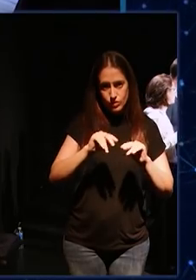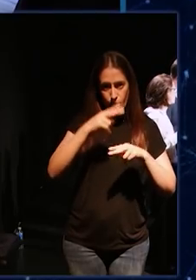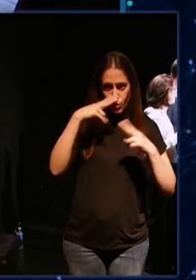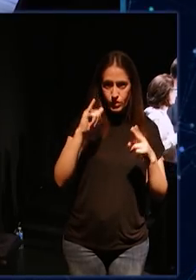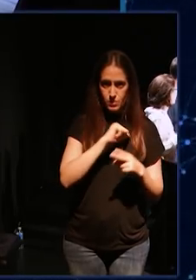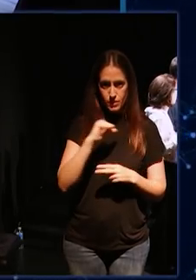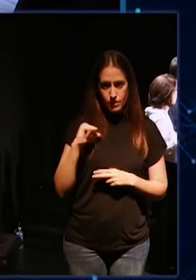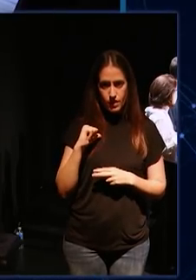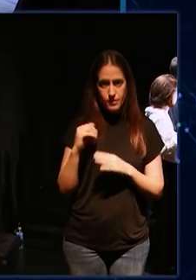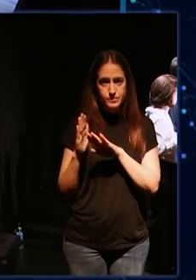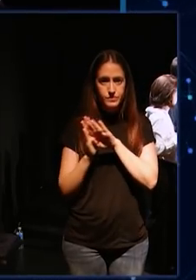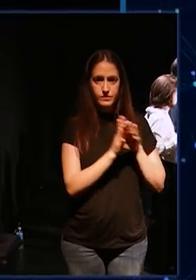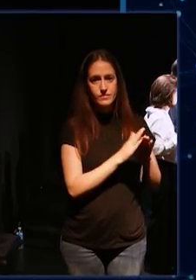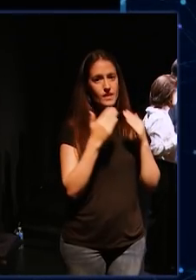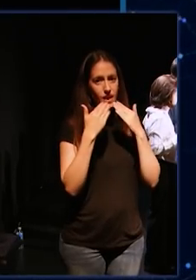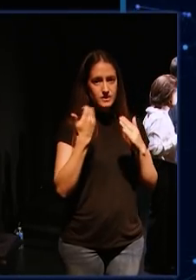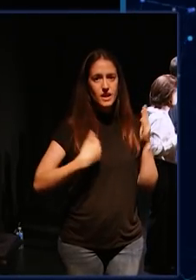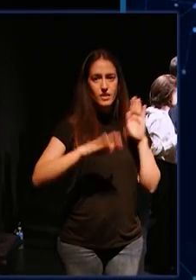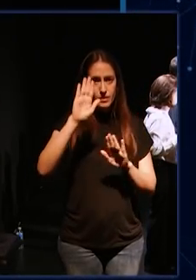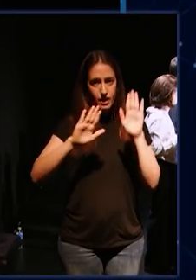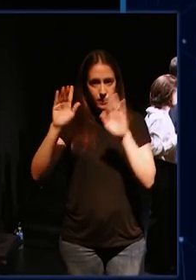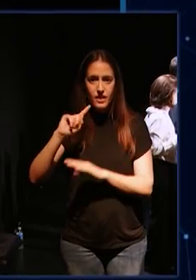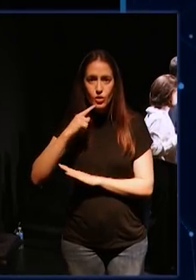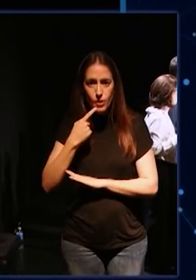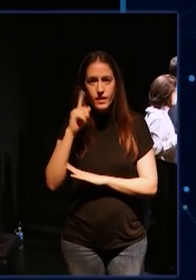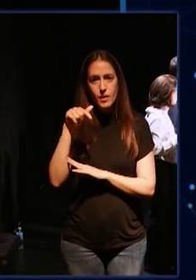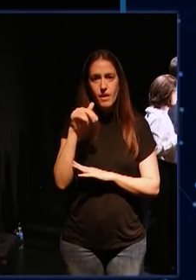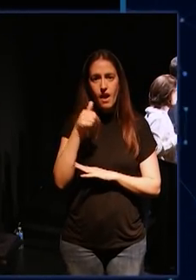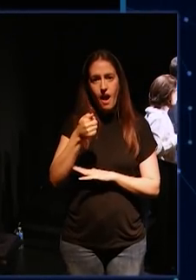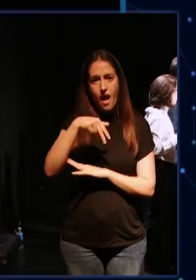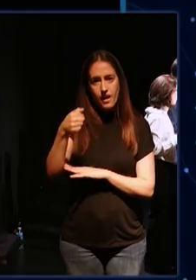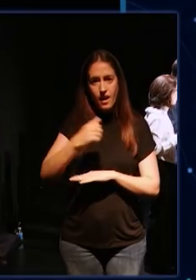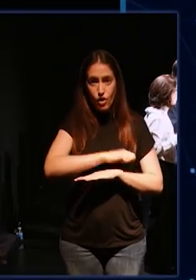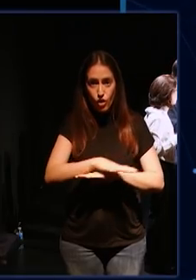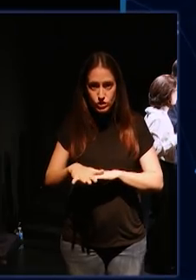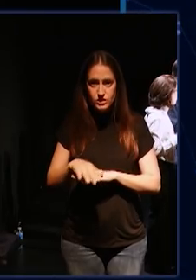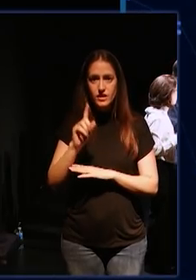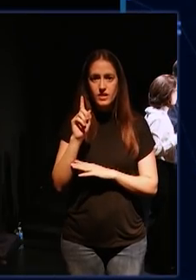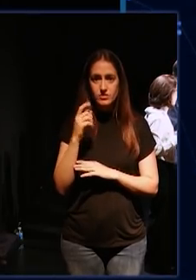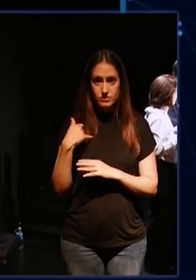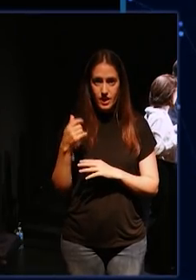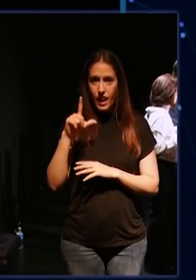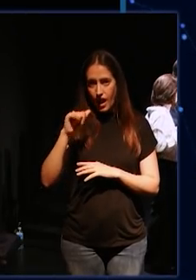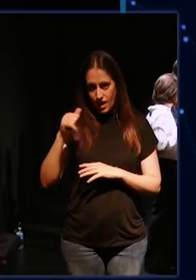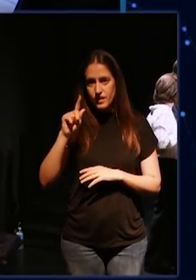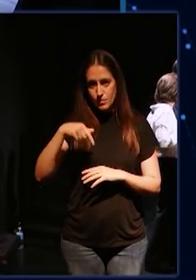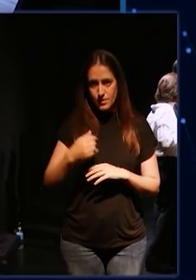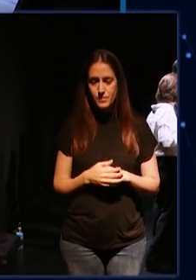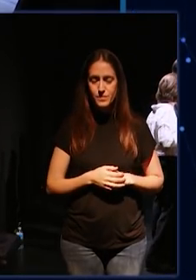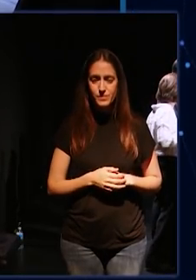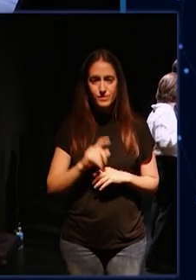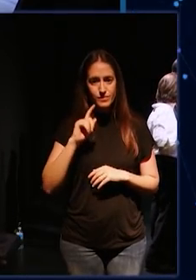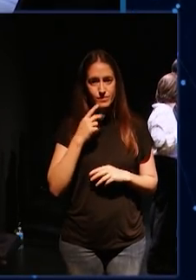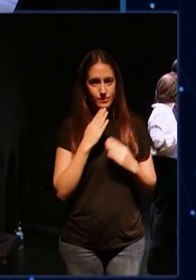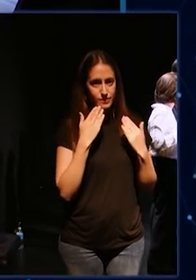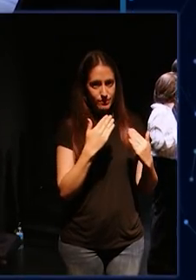Molt bé, moltes gràcies. Tenim ja torns demanats d'Enric Oliver, i Anna Costa i de Laia Muñoz. Moltes gràcies.